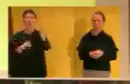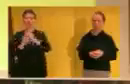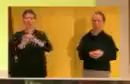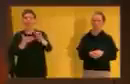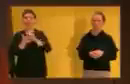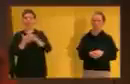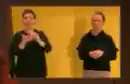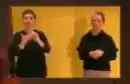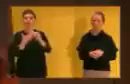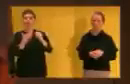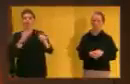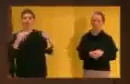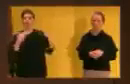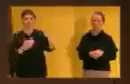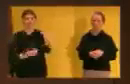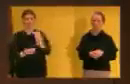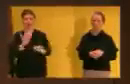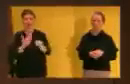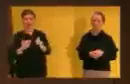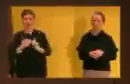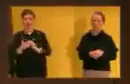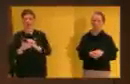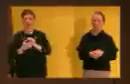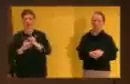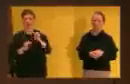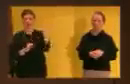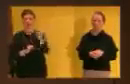Migrationsanteil von 60 Prozent.